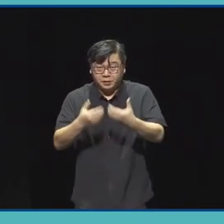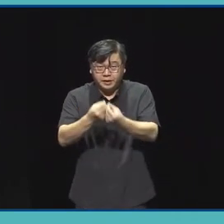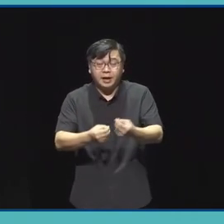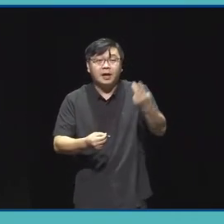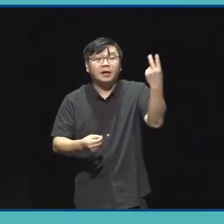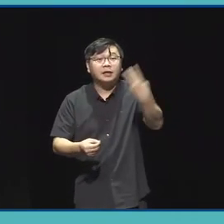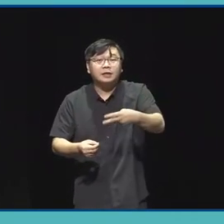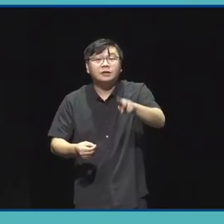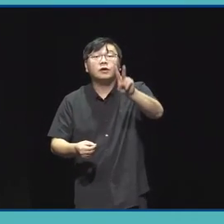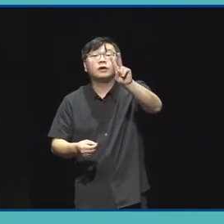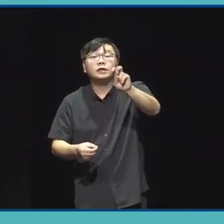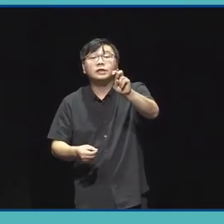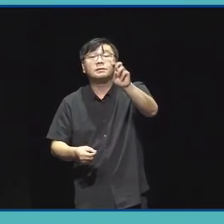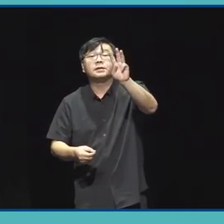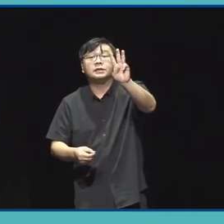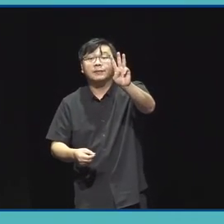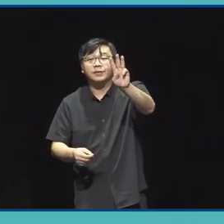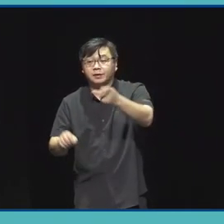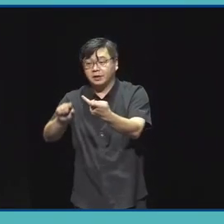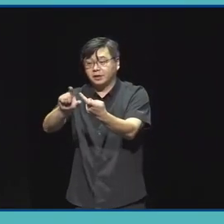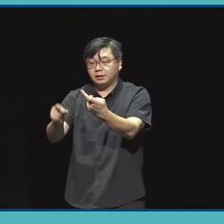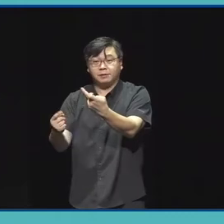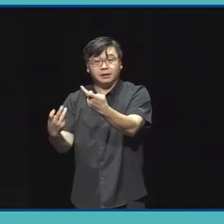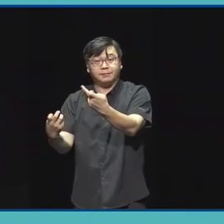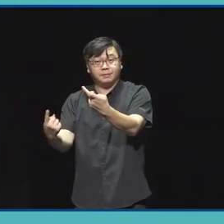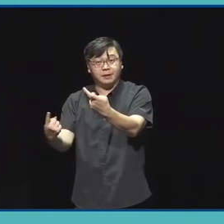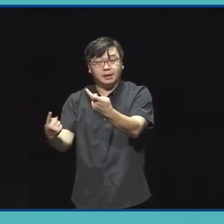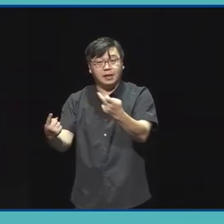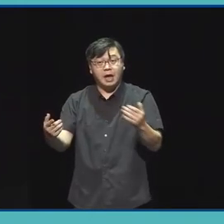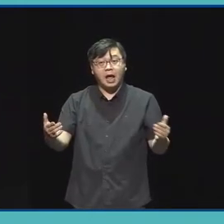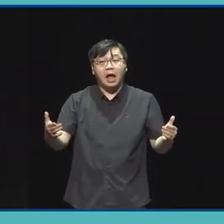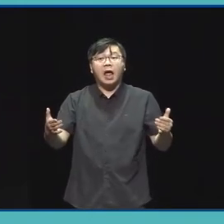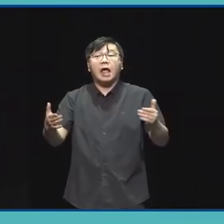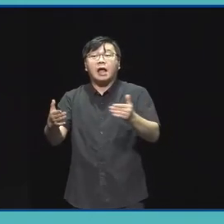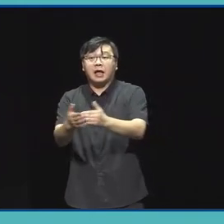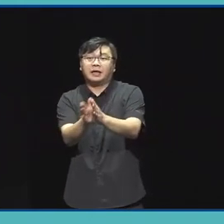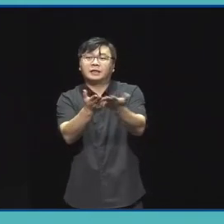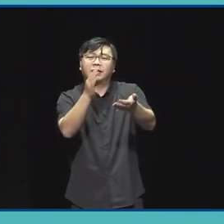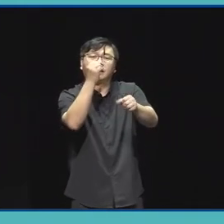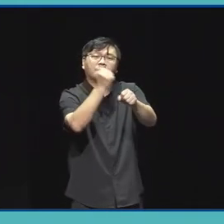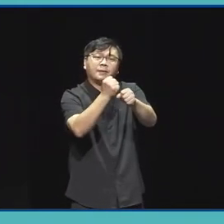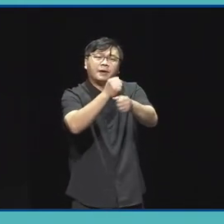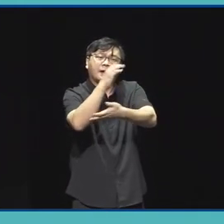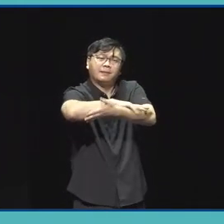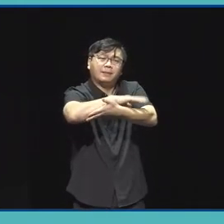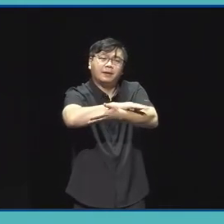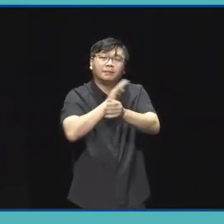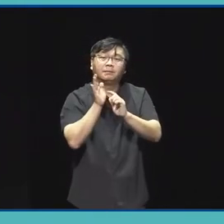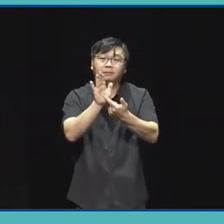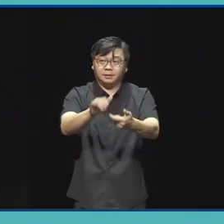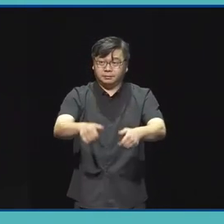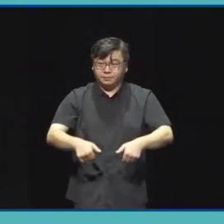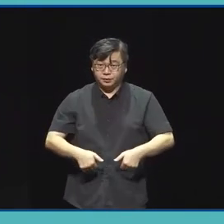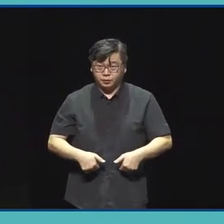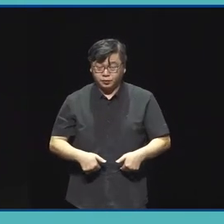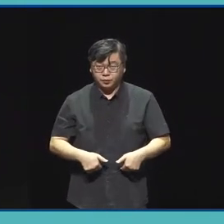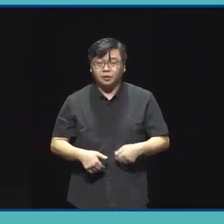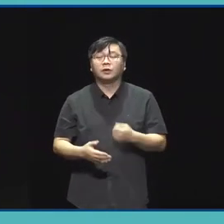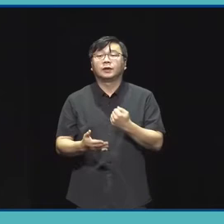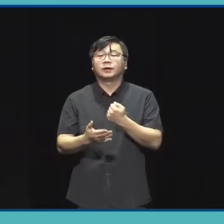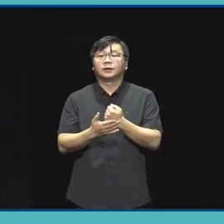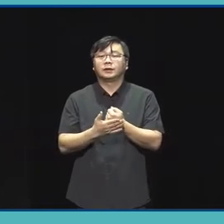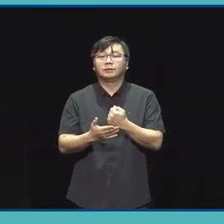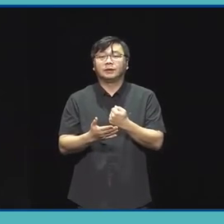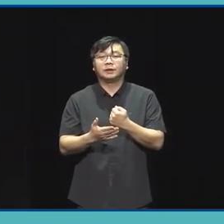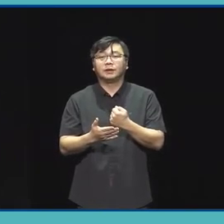2023년 12월까지 12월 말까지 이제 발간 계획이 있으신 분들이 이제 참여를 하시게 되는데 따라서 이제